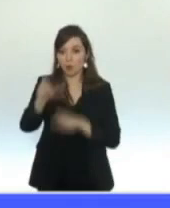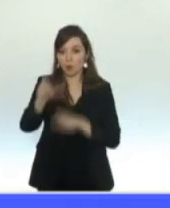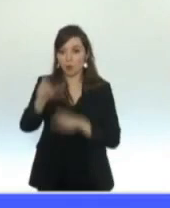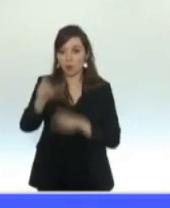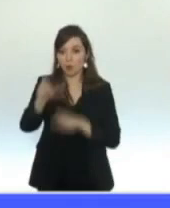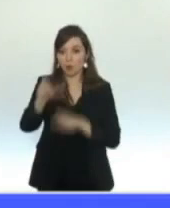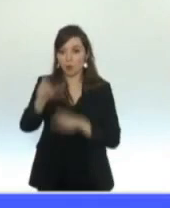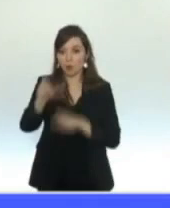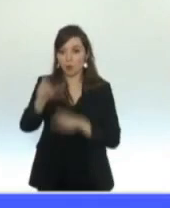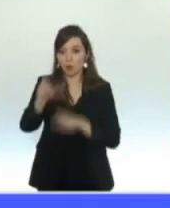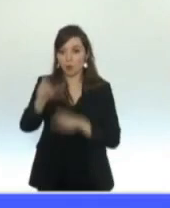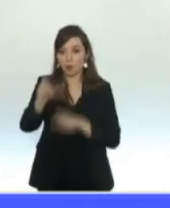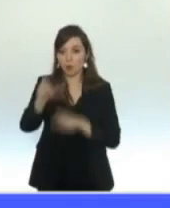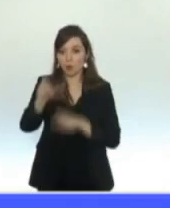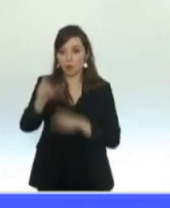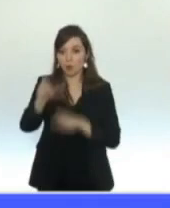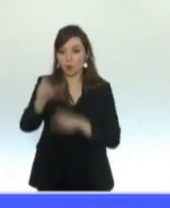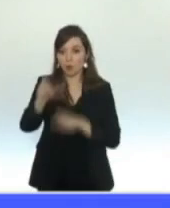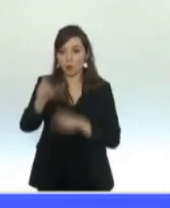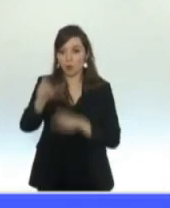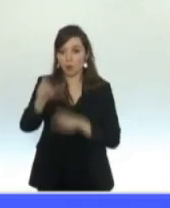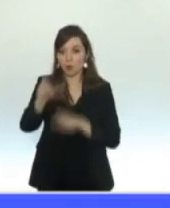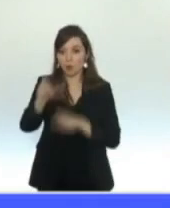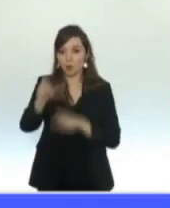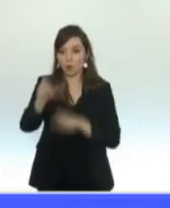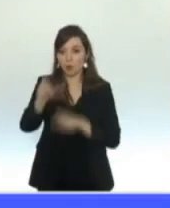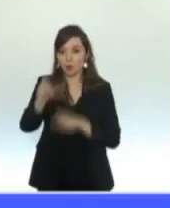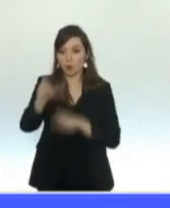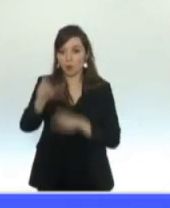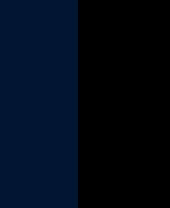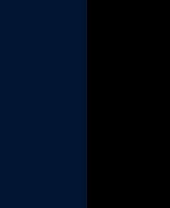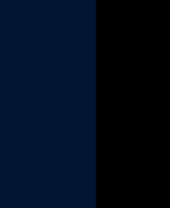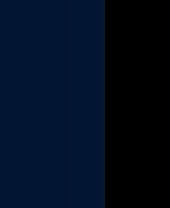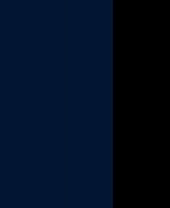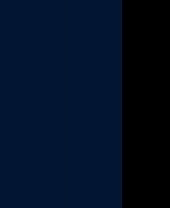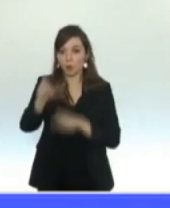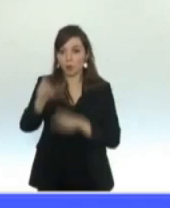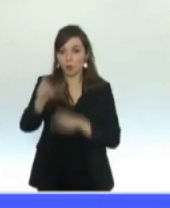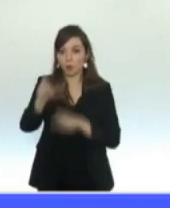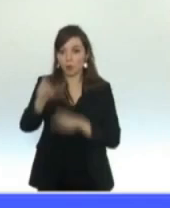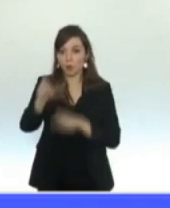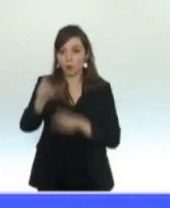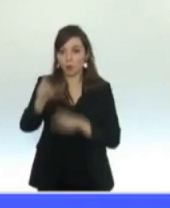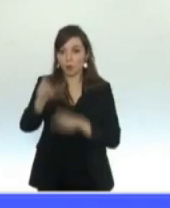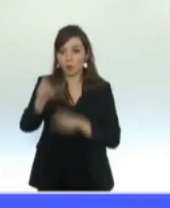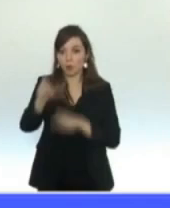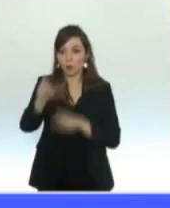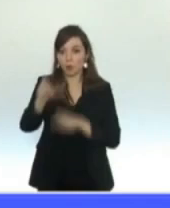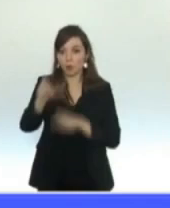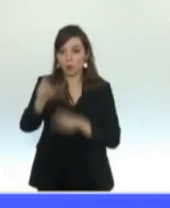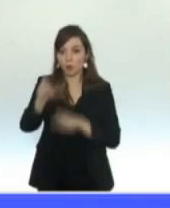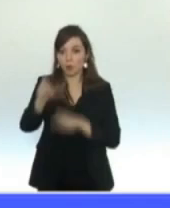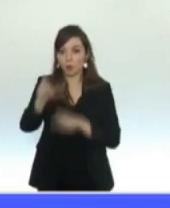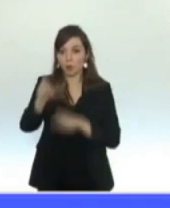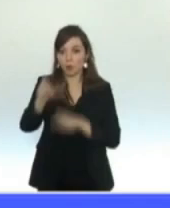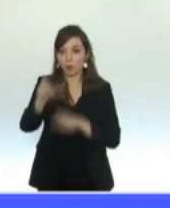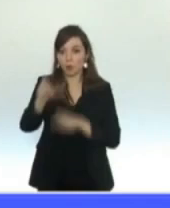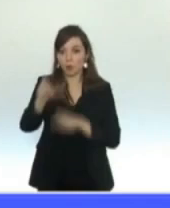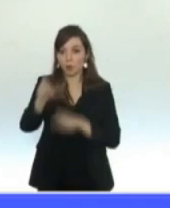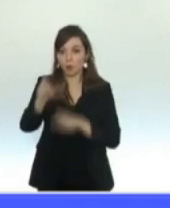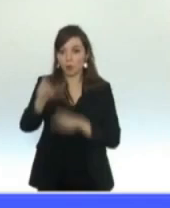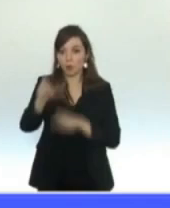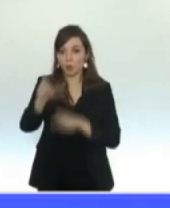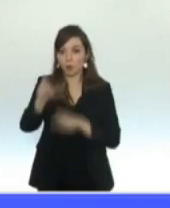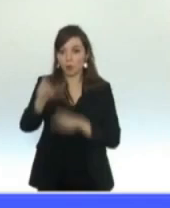déjà été pas mal repéré he sur les internets il y a plein de trucs qui cloche dans ce graphique unu déjà nombre total de